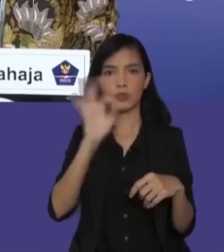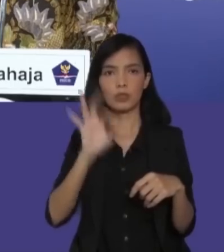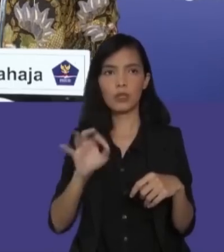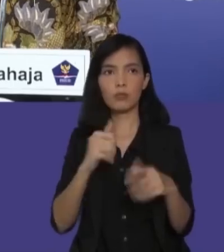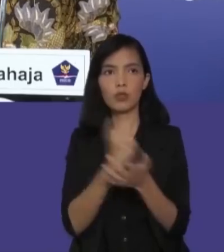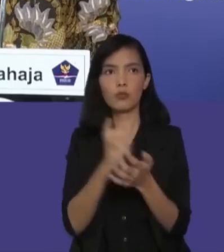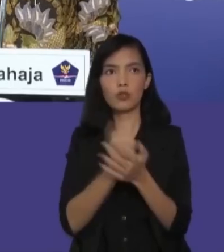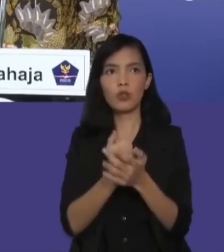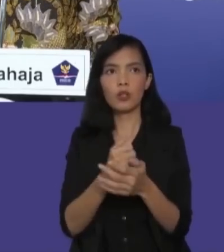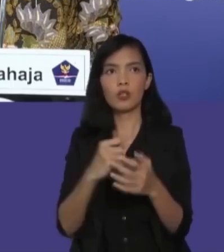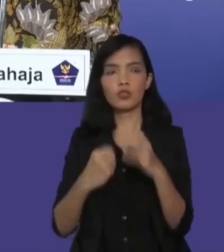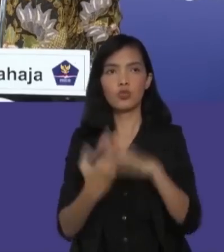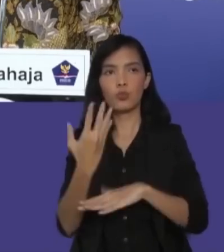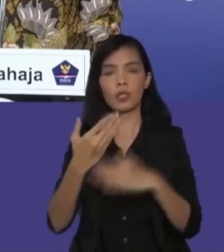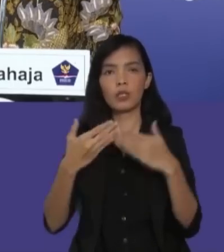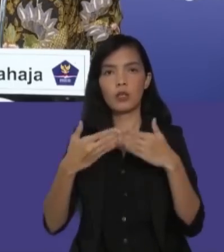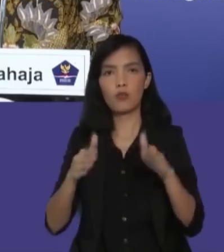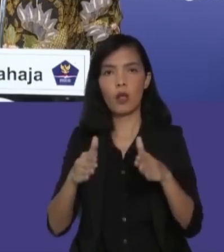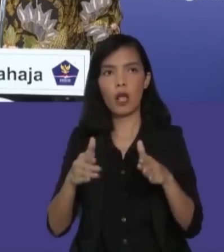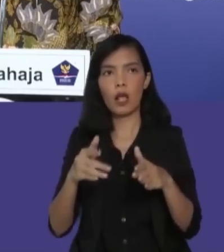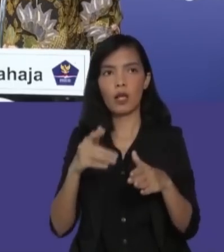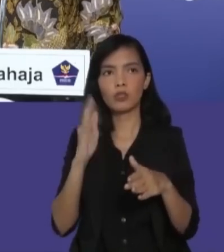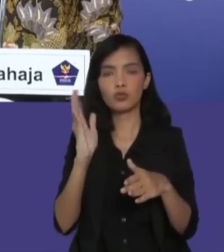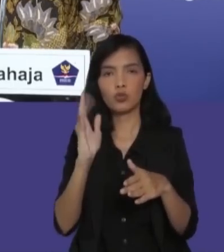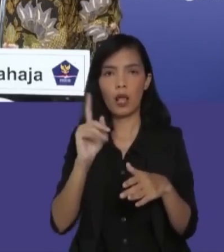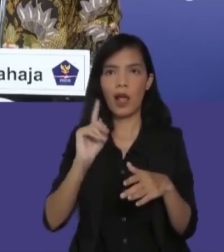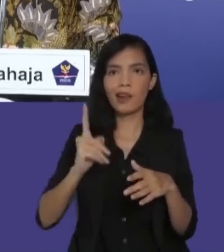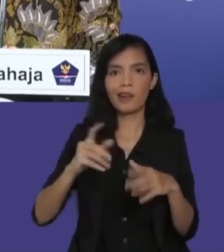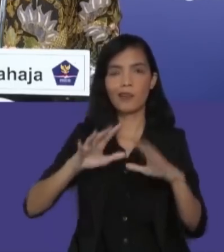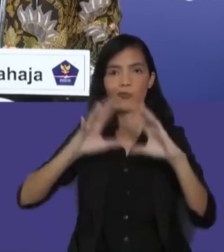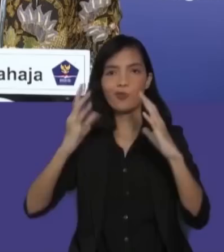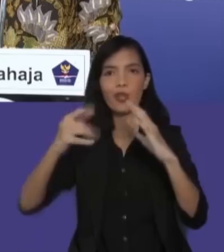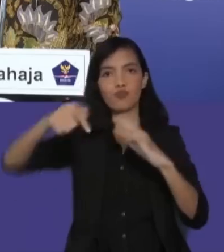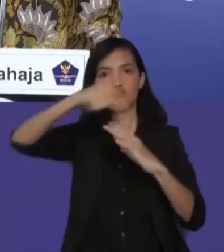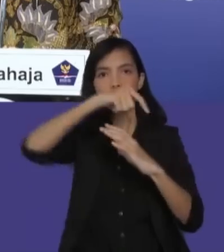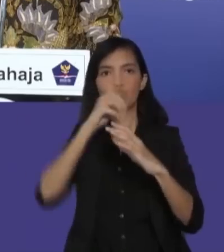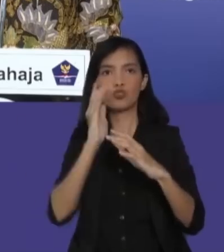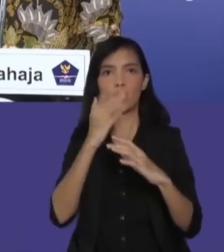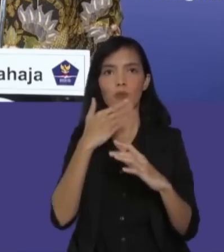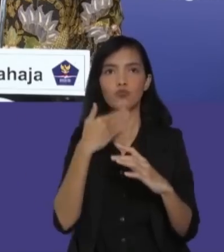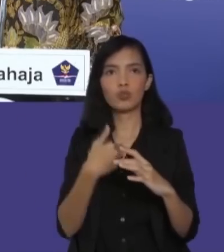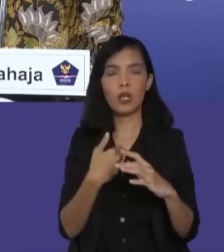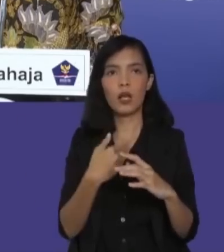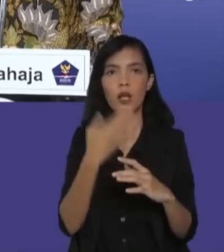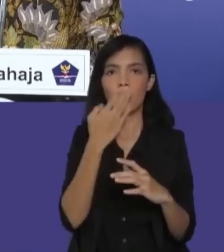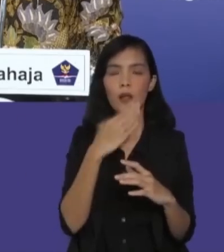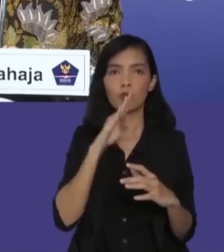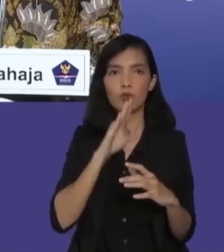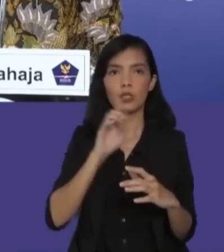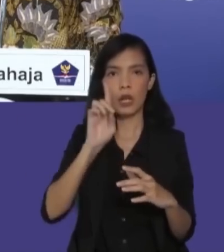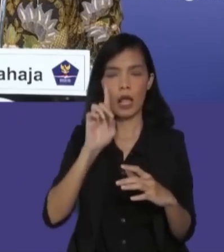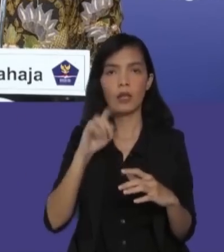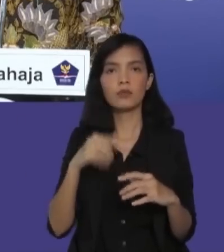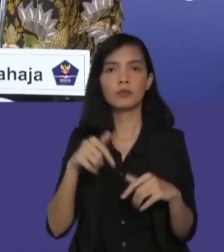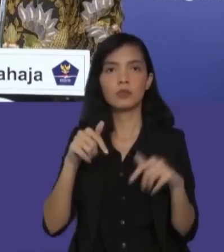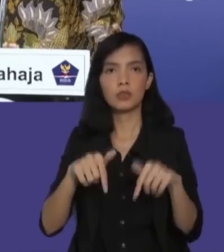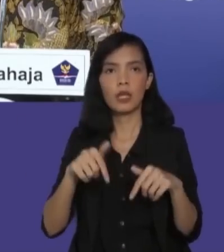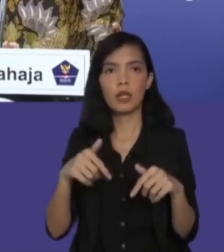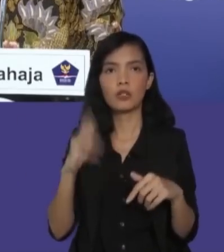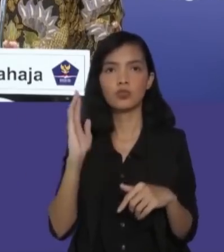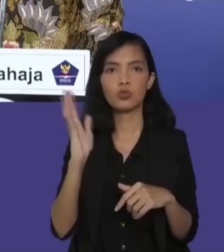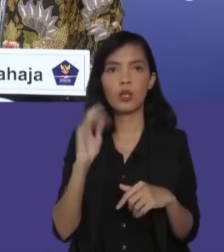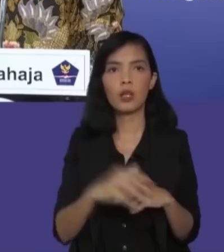open source yang memang sudah tersedia di berbagai belahan dunia. Alhamdulillah kita sudah